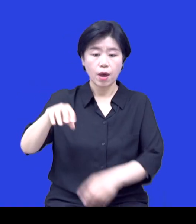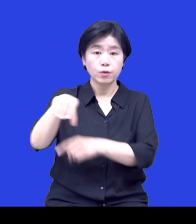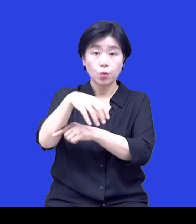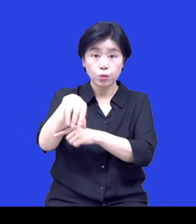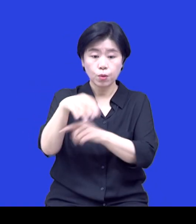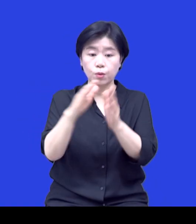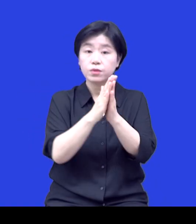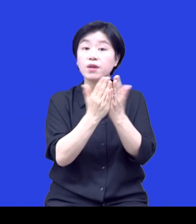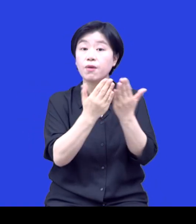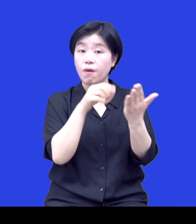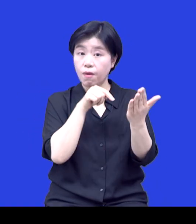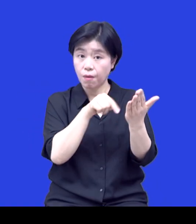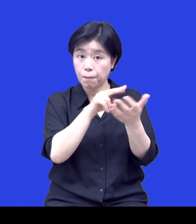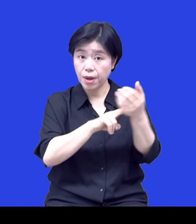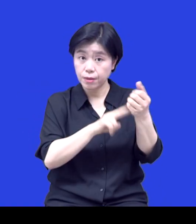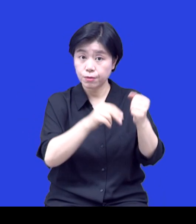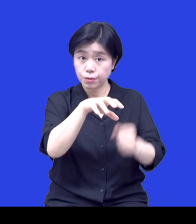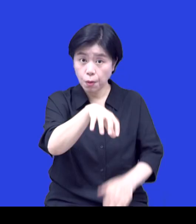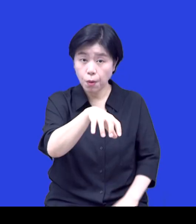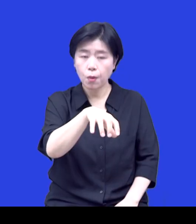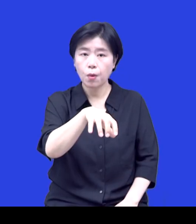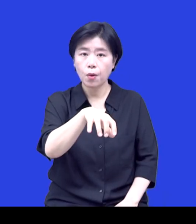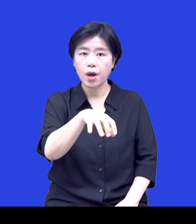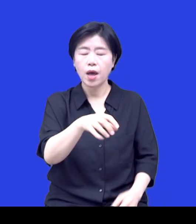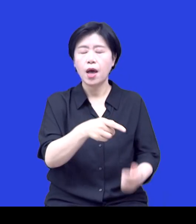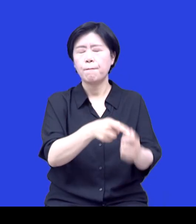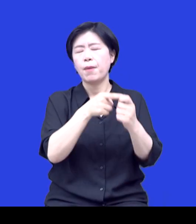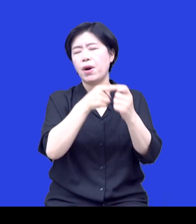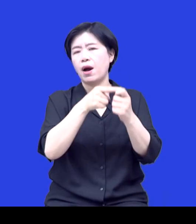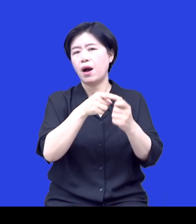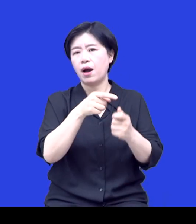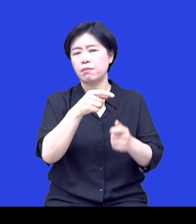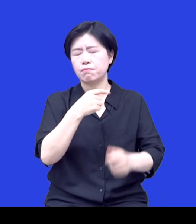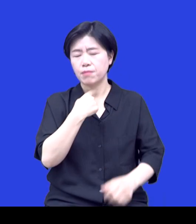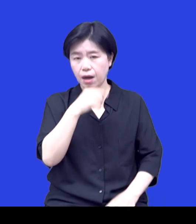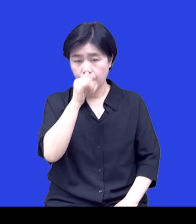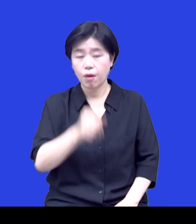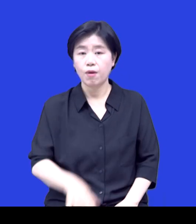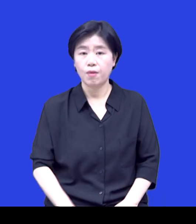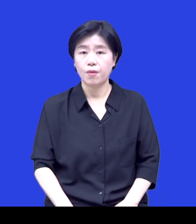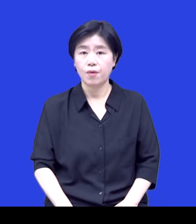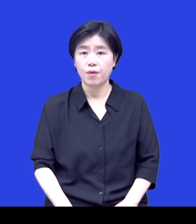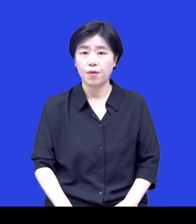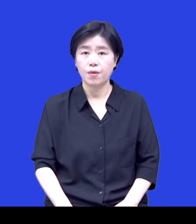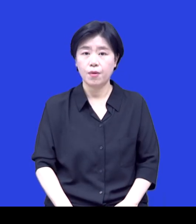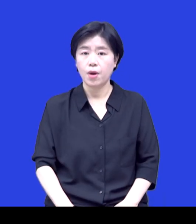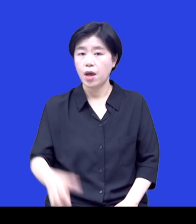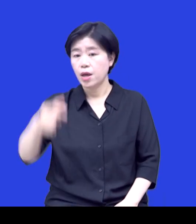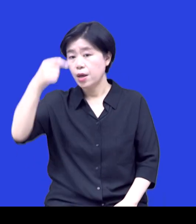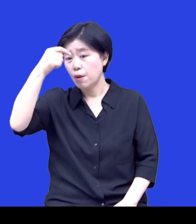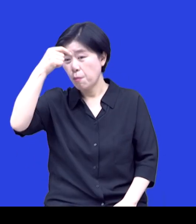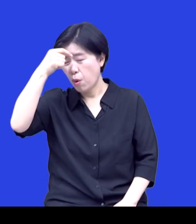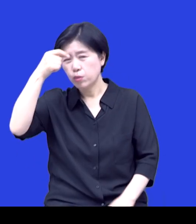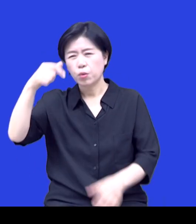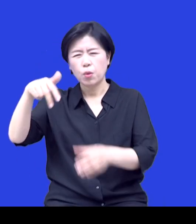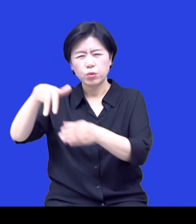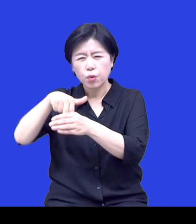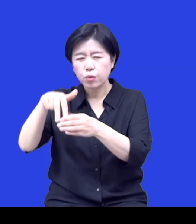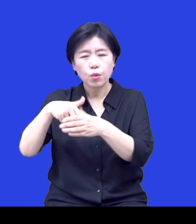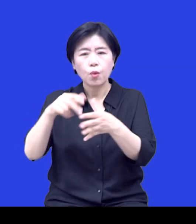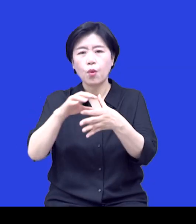그리고 종로 서적 교본문고에 모든 종교 서적, 일반 서적 포함해서 넘버원 베스트셀러를 한 3달이 간 거예요.